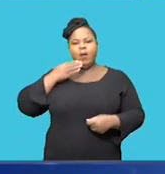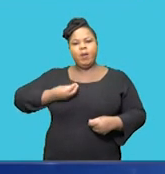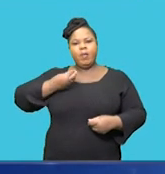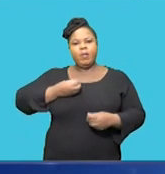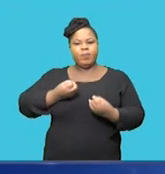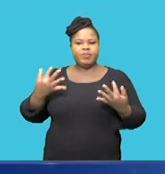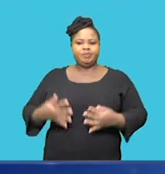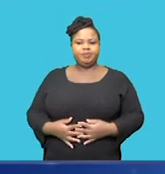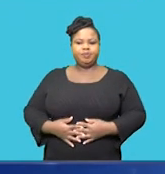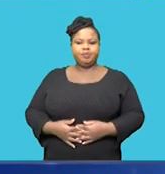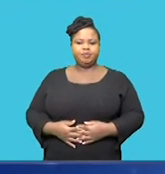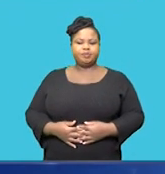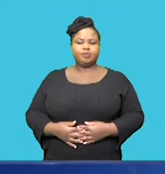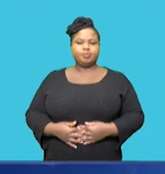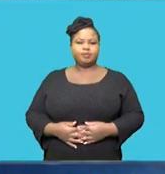abasha.